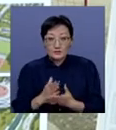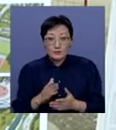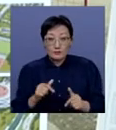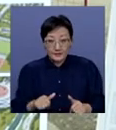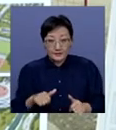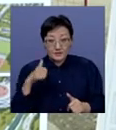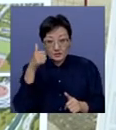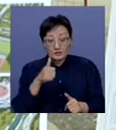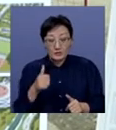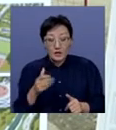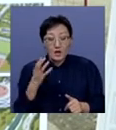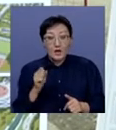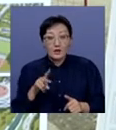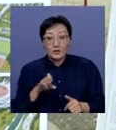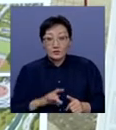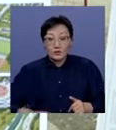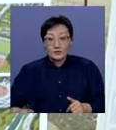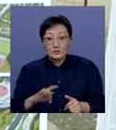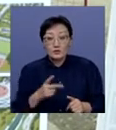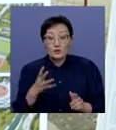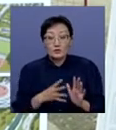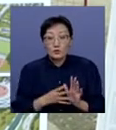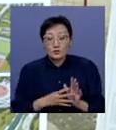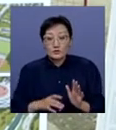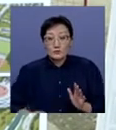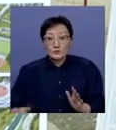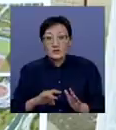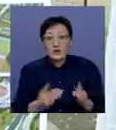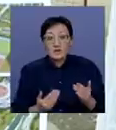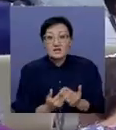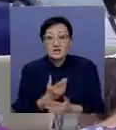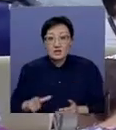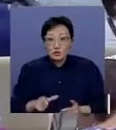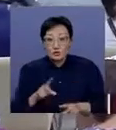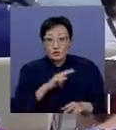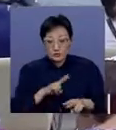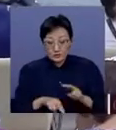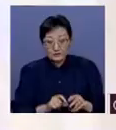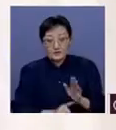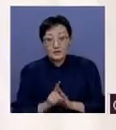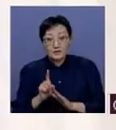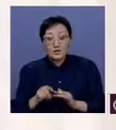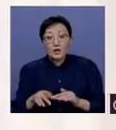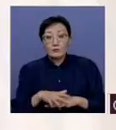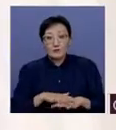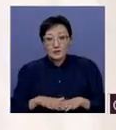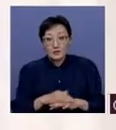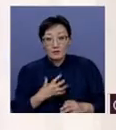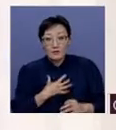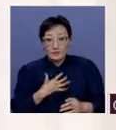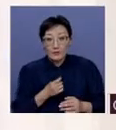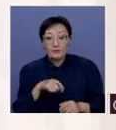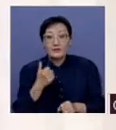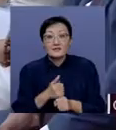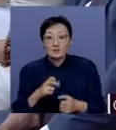таңда мынау Алатау ауданы бойынша 9 микрорайонда жаңа жол құрылысы басталады. Қала әкімімен кездесуде аудан тұрғындарын мазалаған